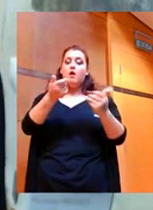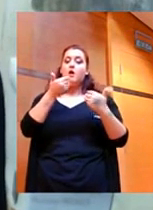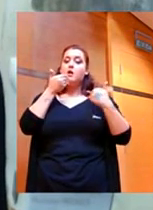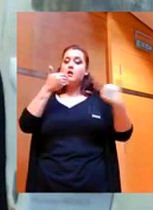¡Gracias!